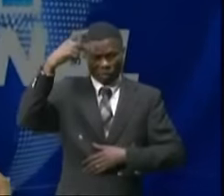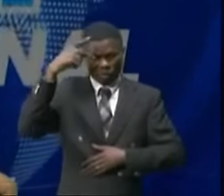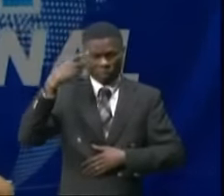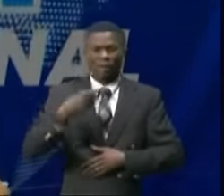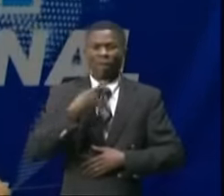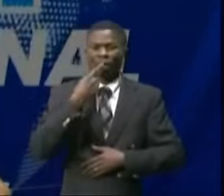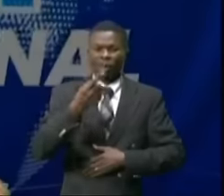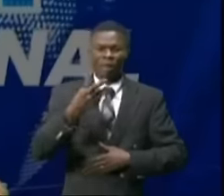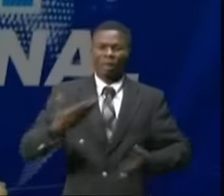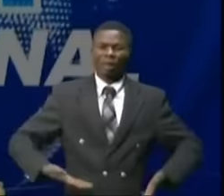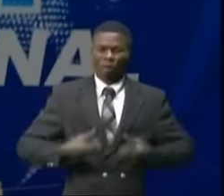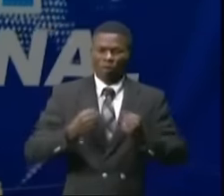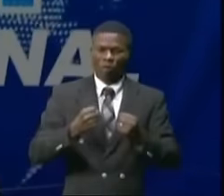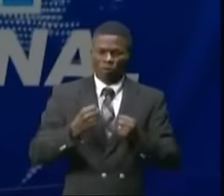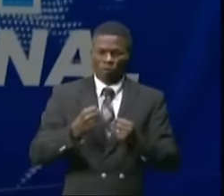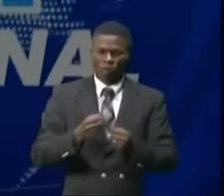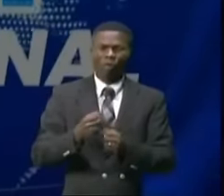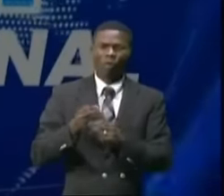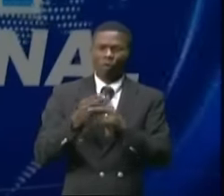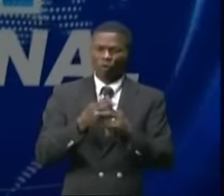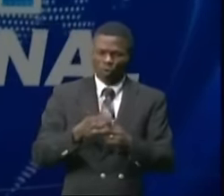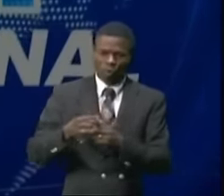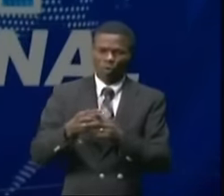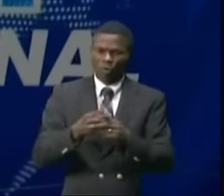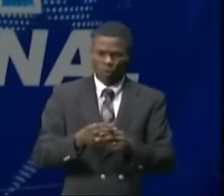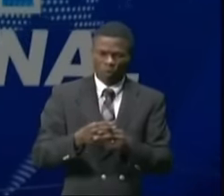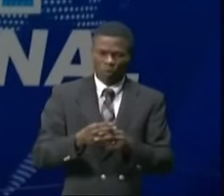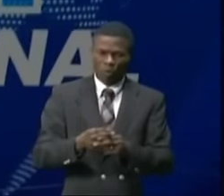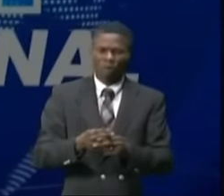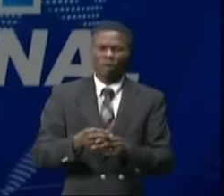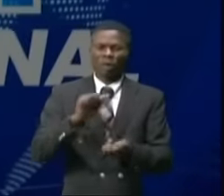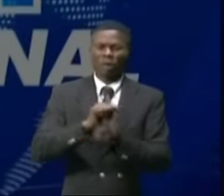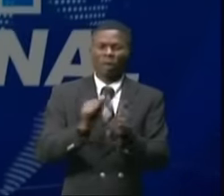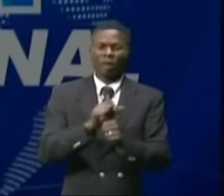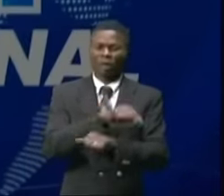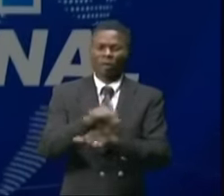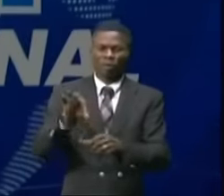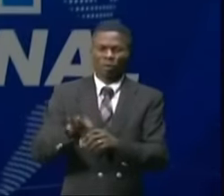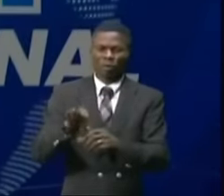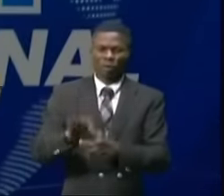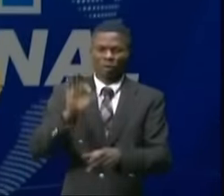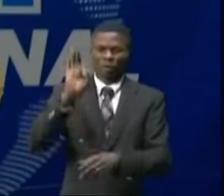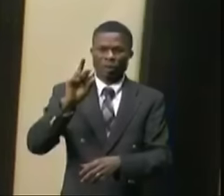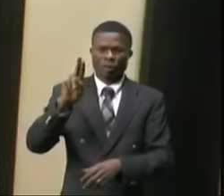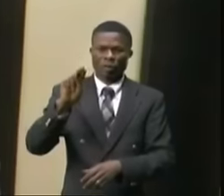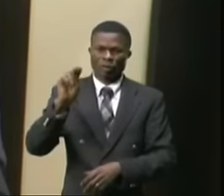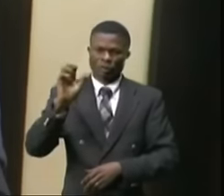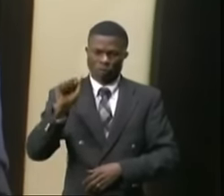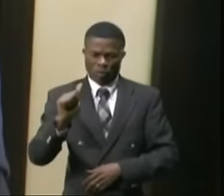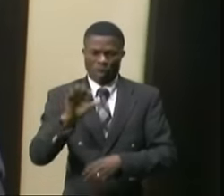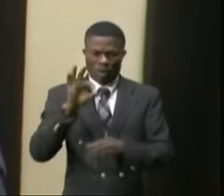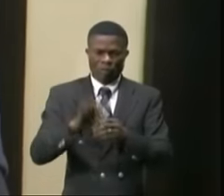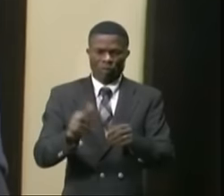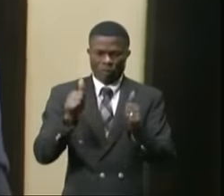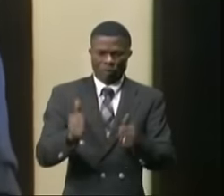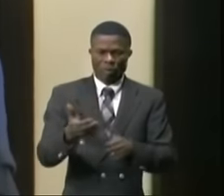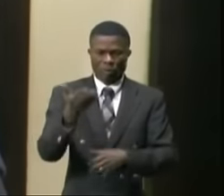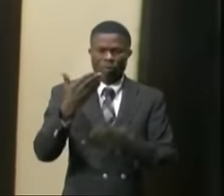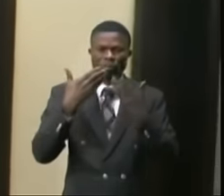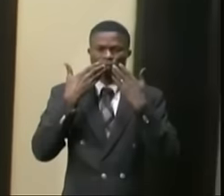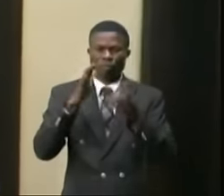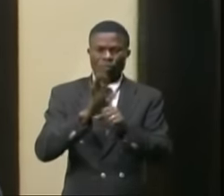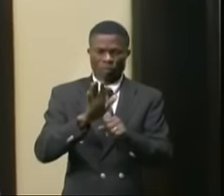aussi salué la sérénité observée dans la circonscription électorale de la Founa notamment. Je tiens à